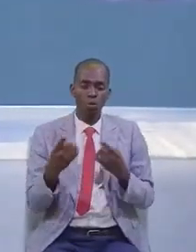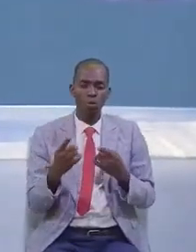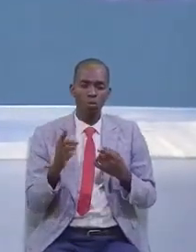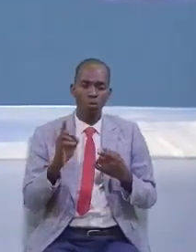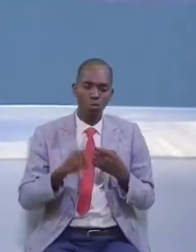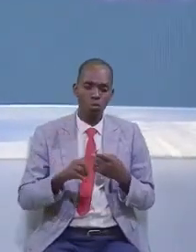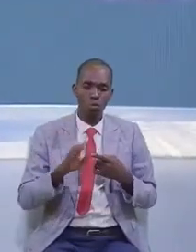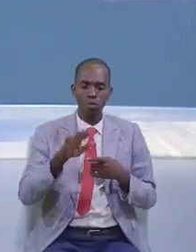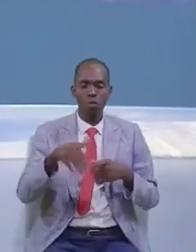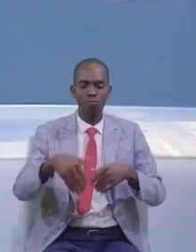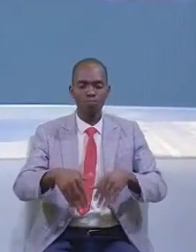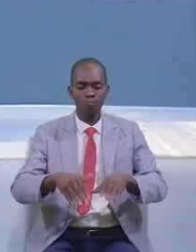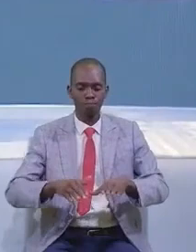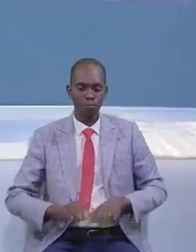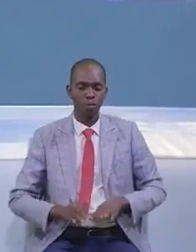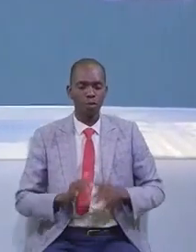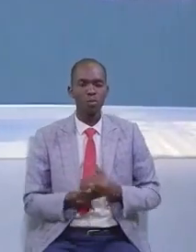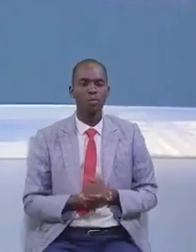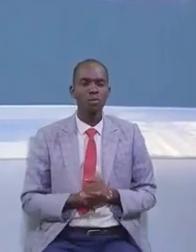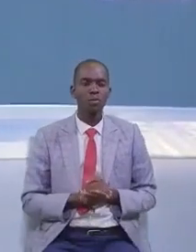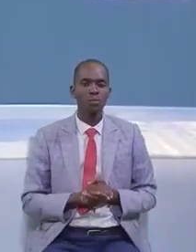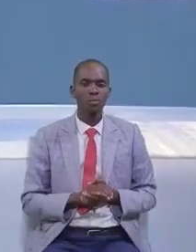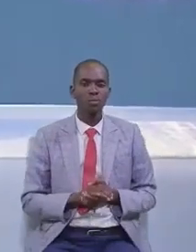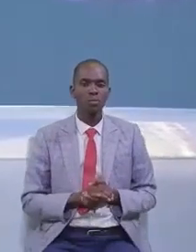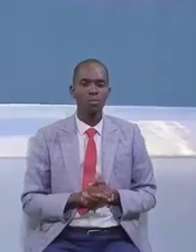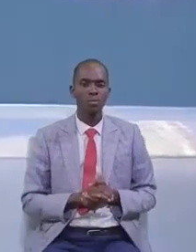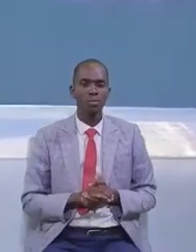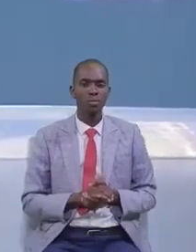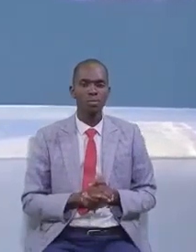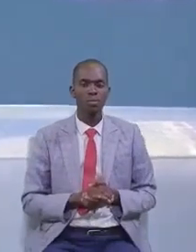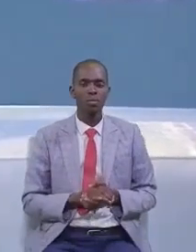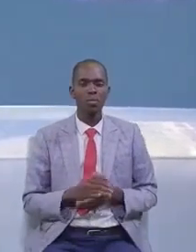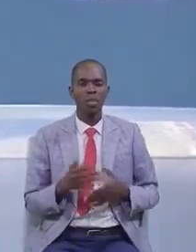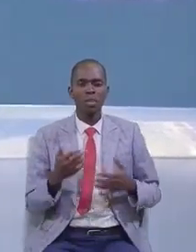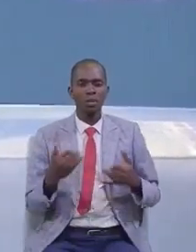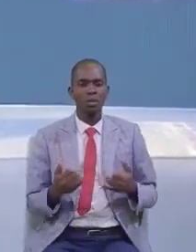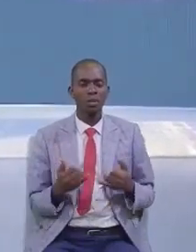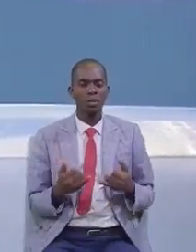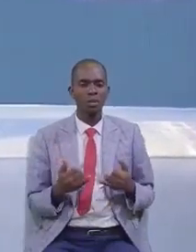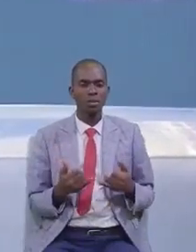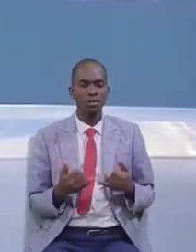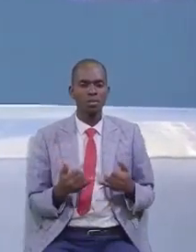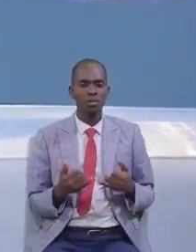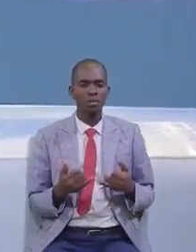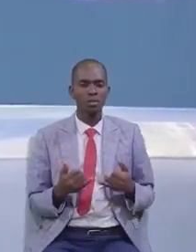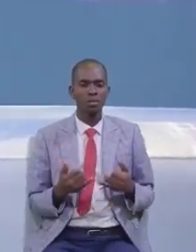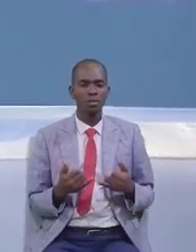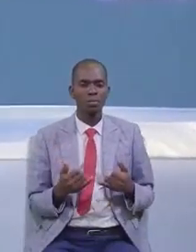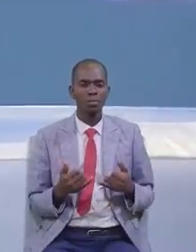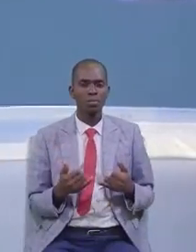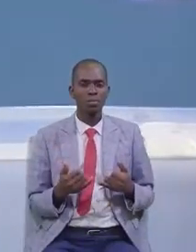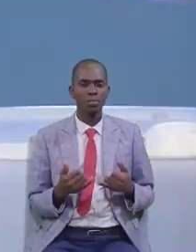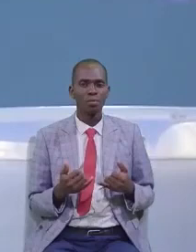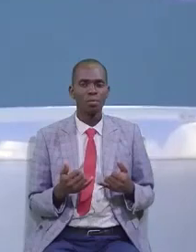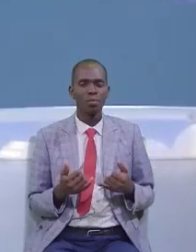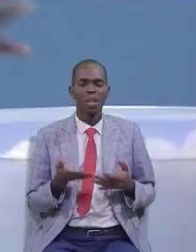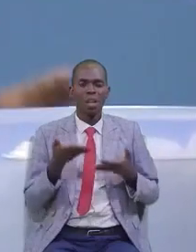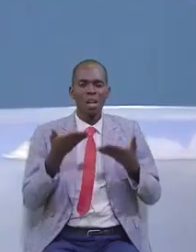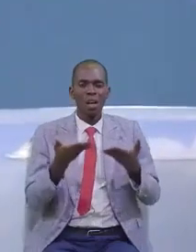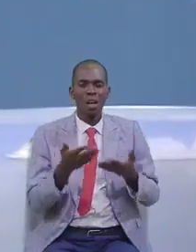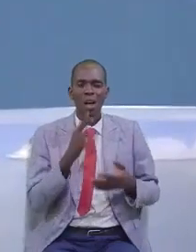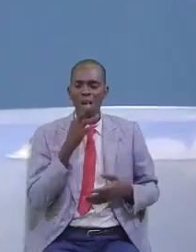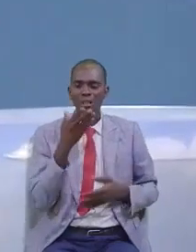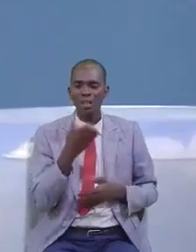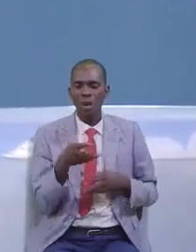మీ నాశనానికి మీరు వెళ్తున్న స్త్రీ పురుషులుగా మీరు ఉంటారు. Are there ways we can take care of our hearts? అందుకే హృదయాన్ని గమనించుకోవాలి. Are there ways we